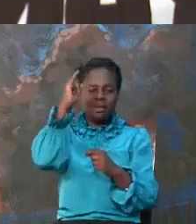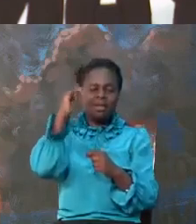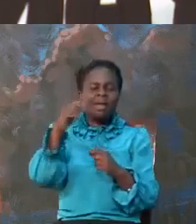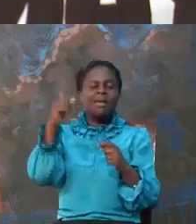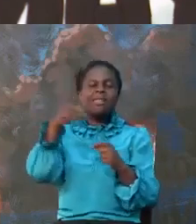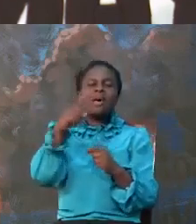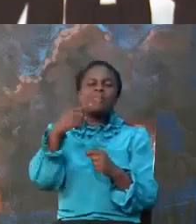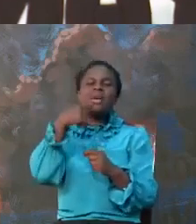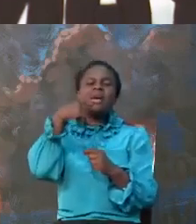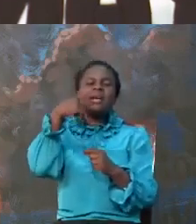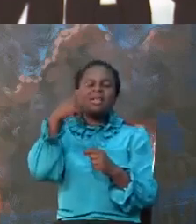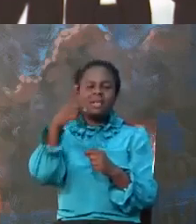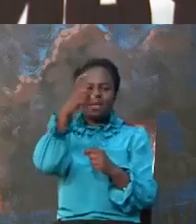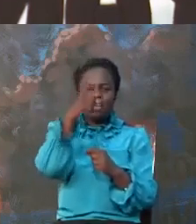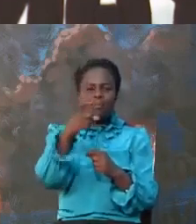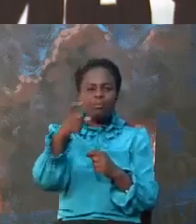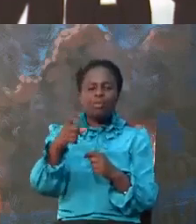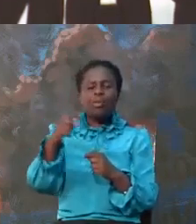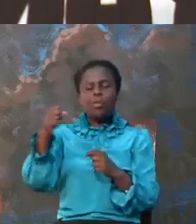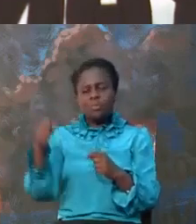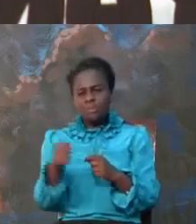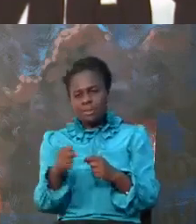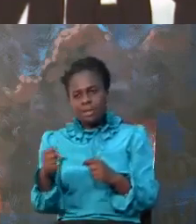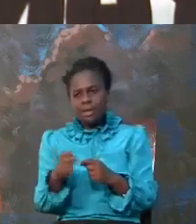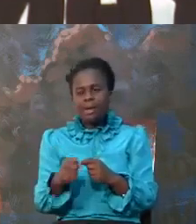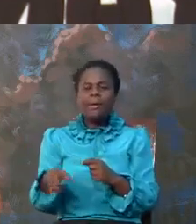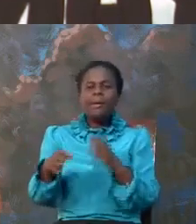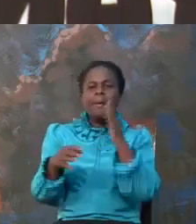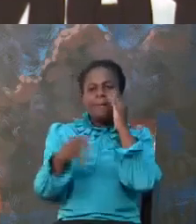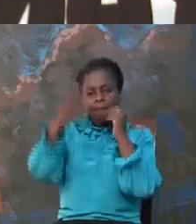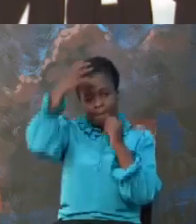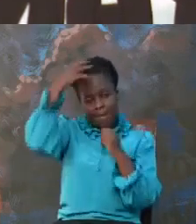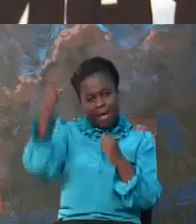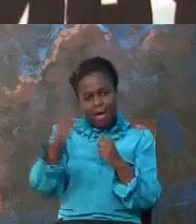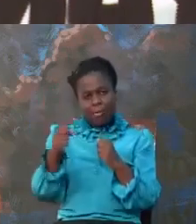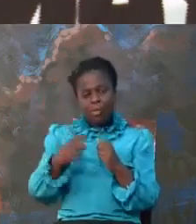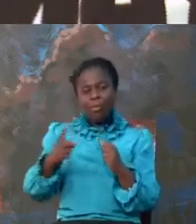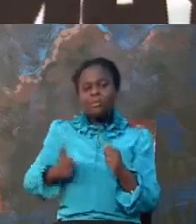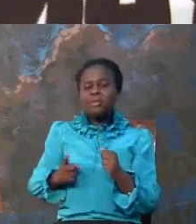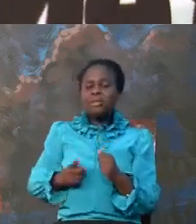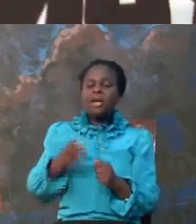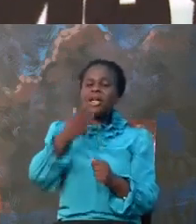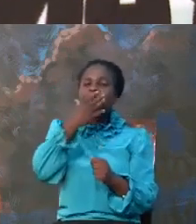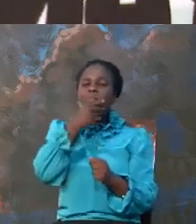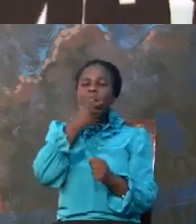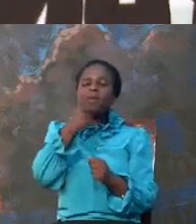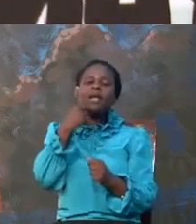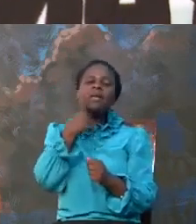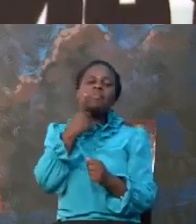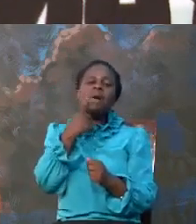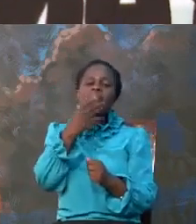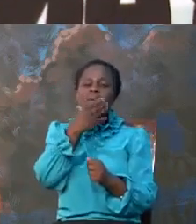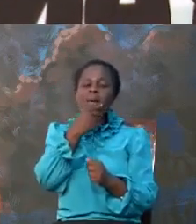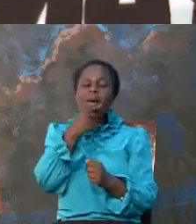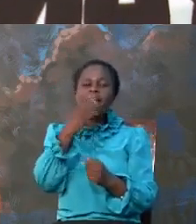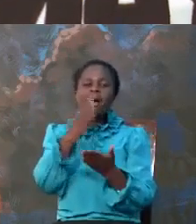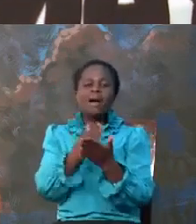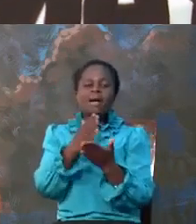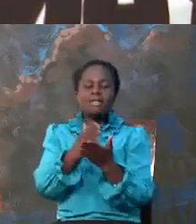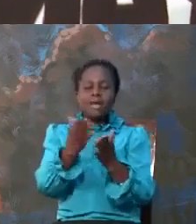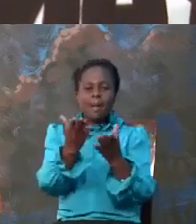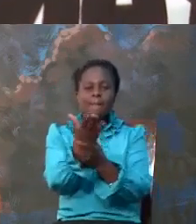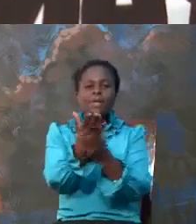mzee, kila babu, kila bibi, kila msichana, kila mvulana, katika mikono ya yule